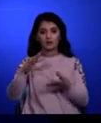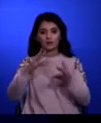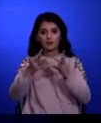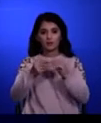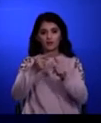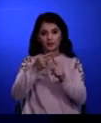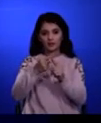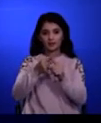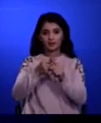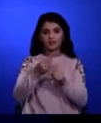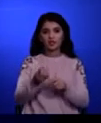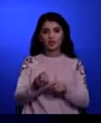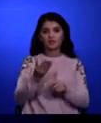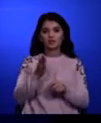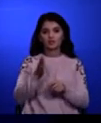yig'indisi